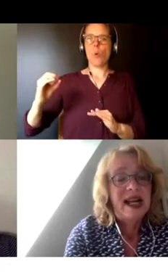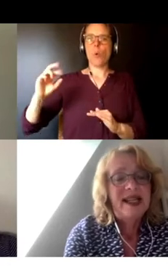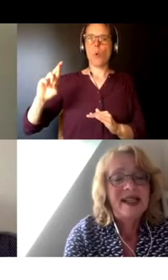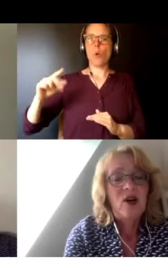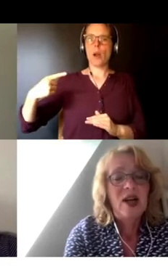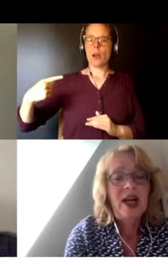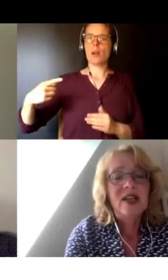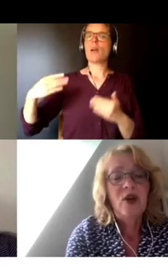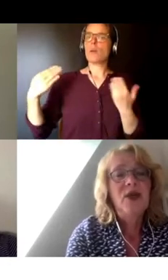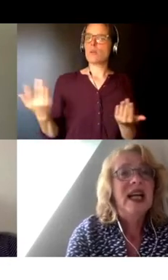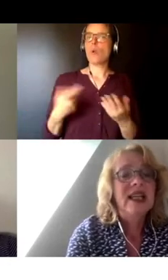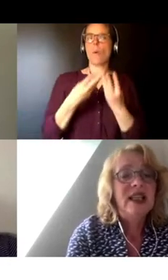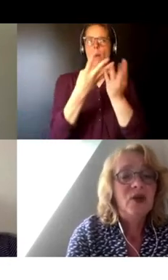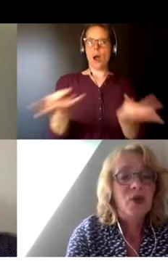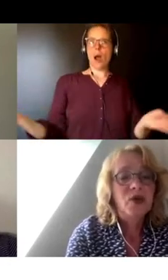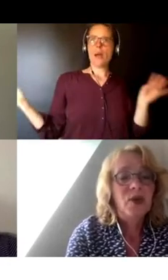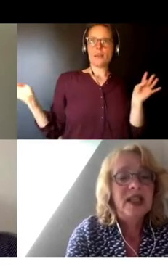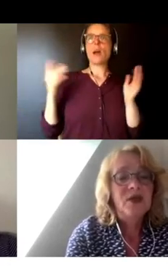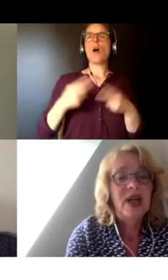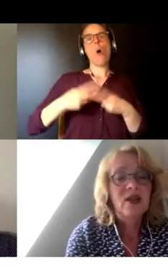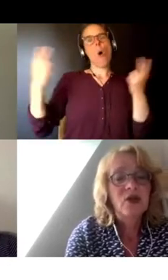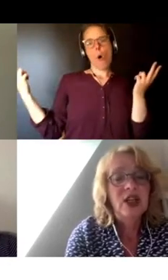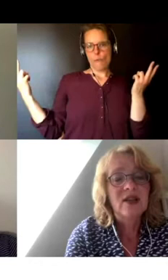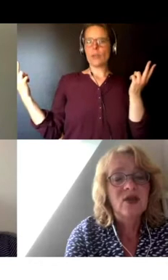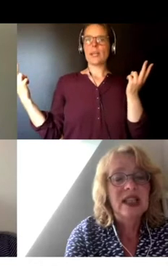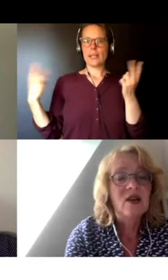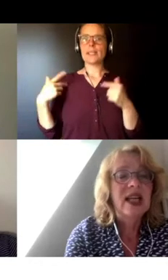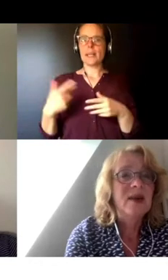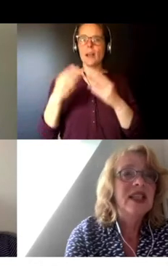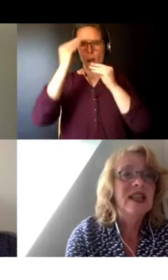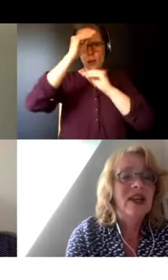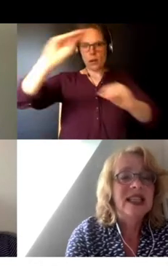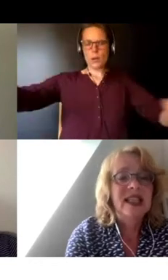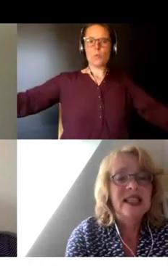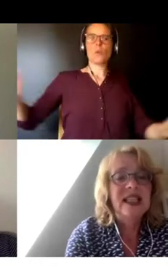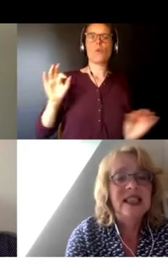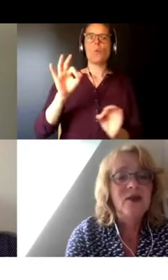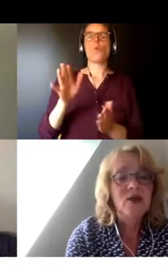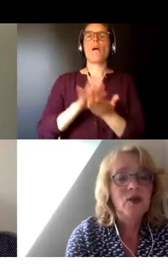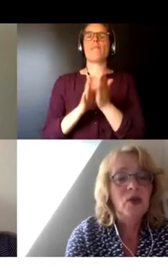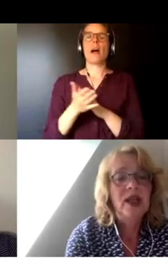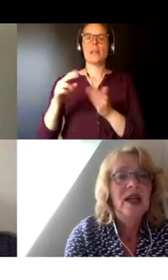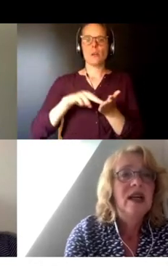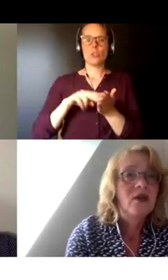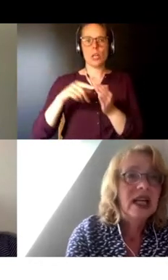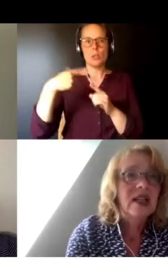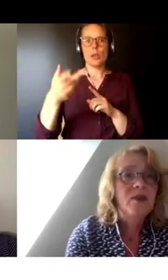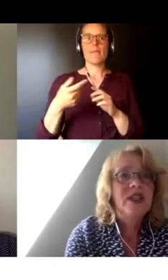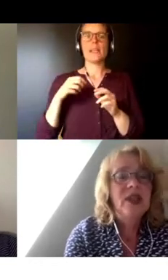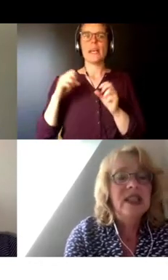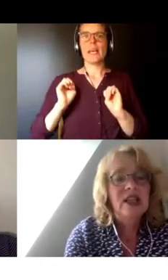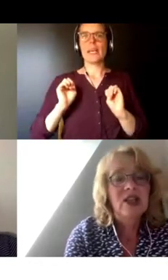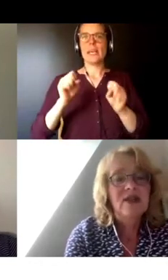Also erhält auch eine breitere Öffentlichkeit die Infos über den Verhandlungsstand und daraus ergeben sich dann weitere Initiativen, sowohl auf